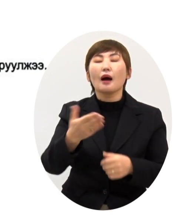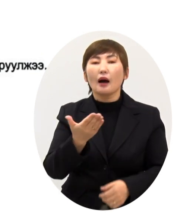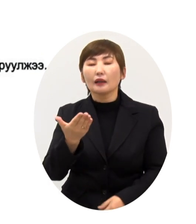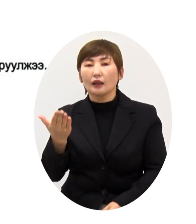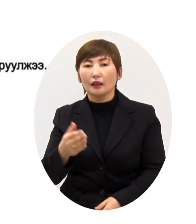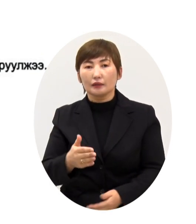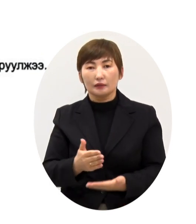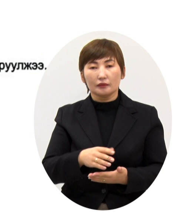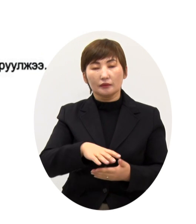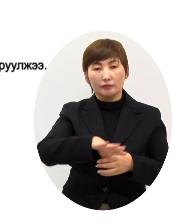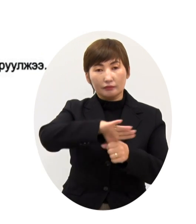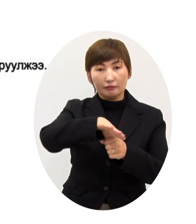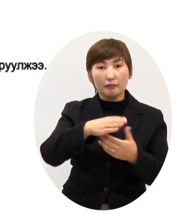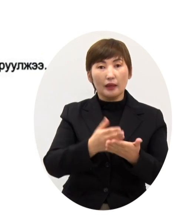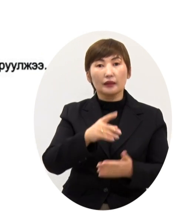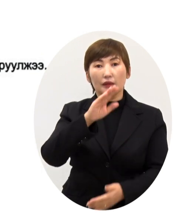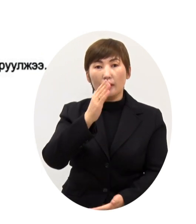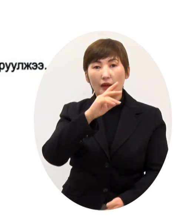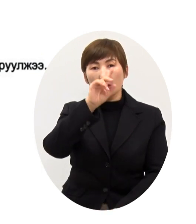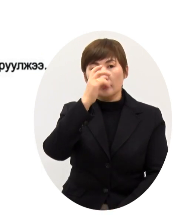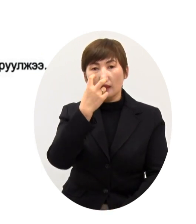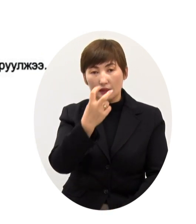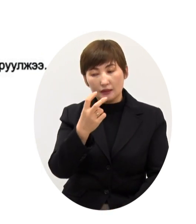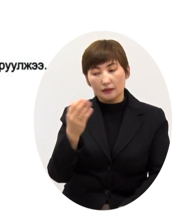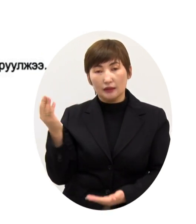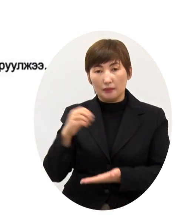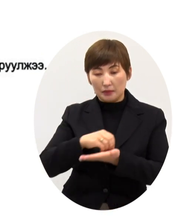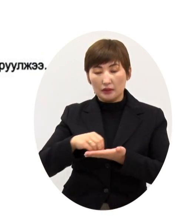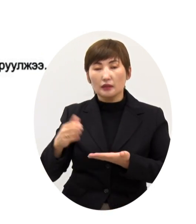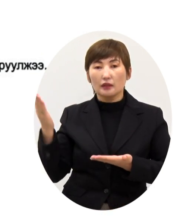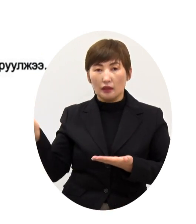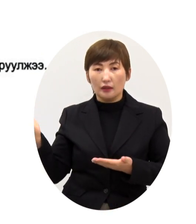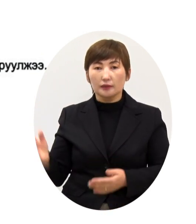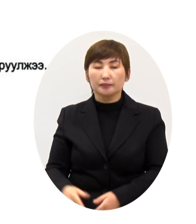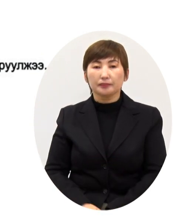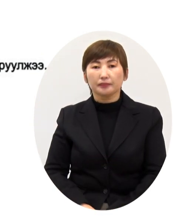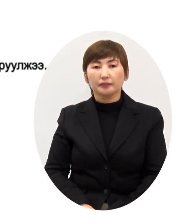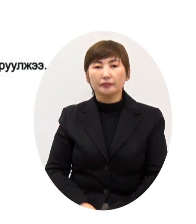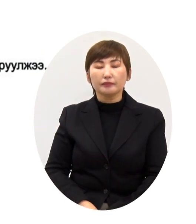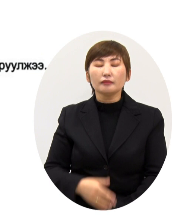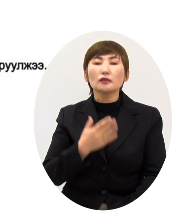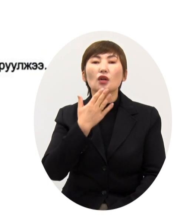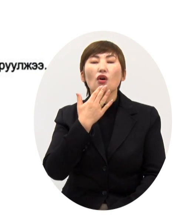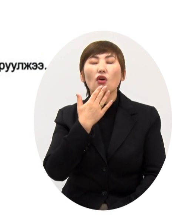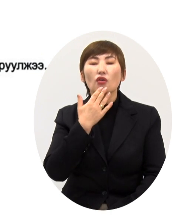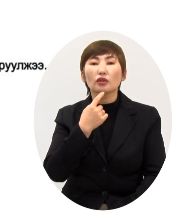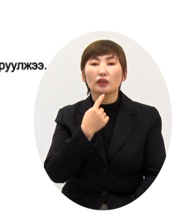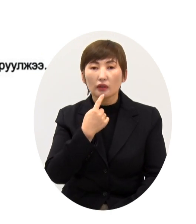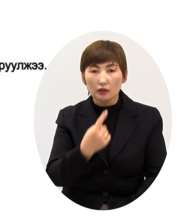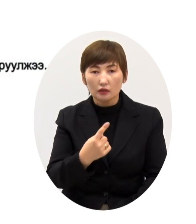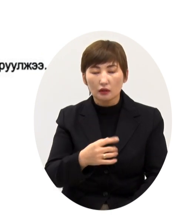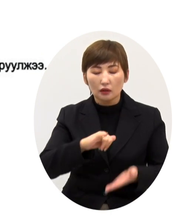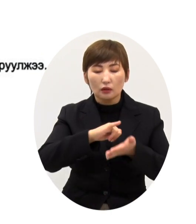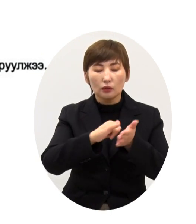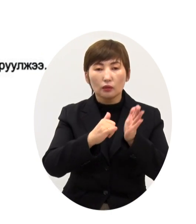вэ? За өөрийн ажигласнаа тайлбарлаж өчээрэй. За төрийнхөө талбааны өнгийг нэрлэж тус бүрийн